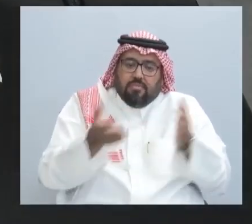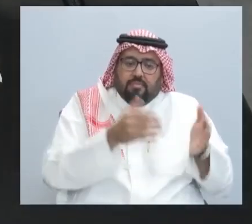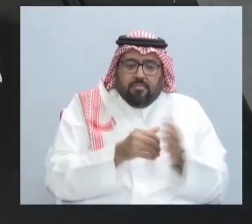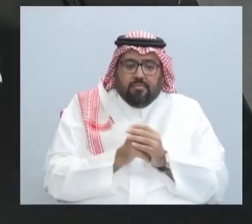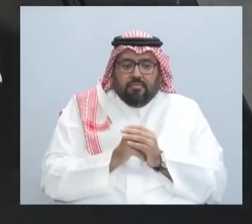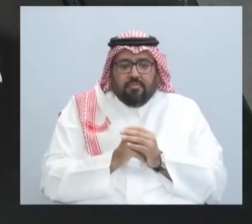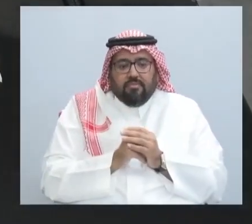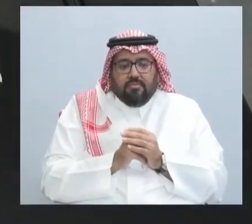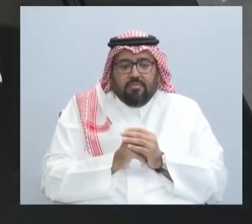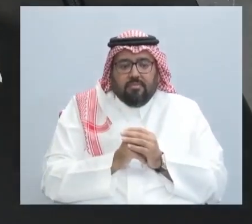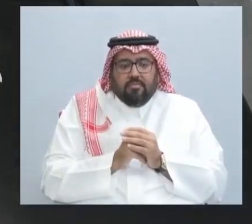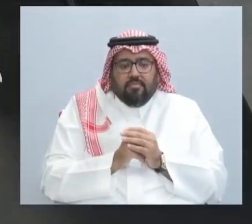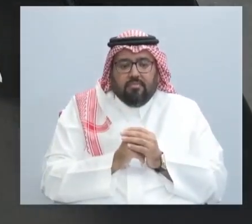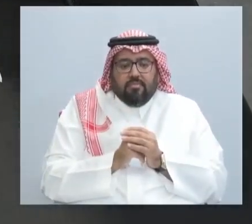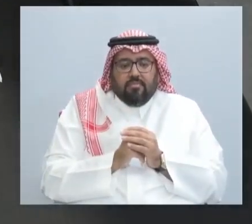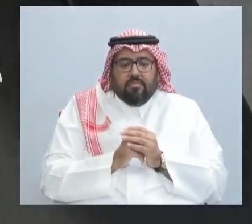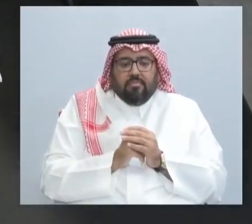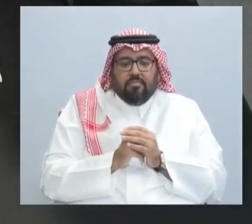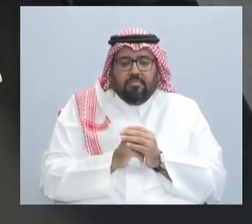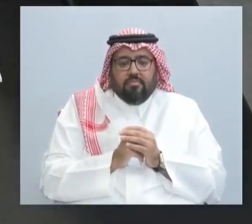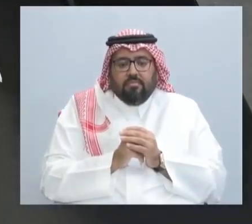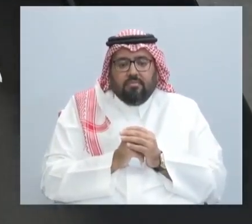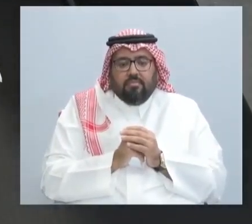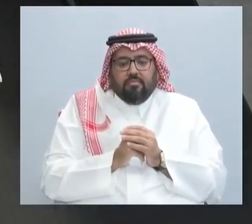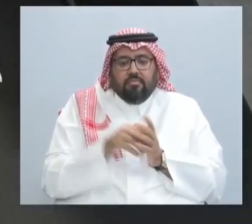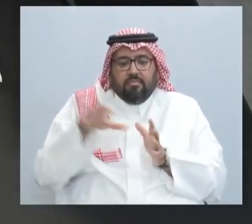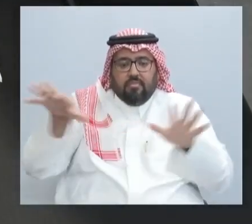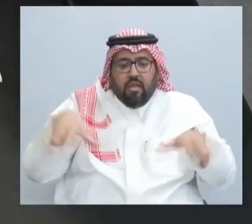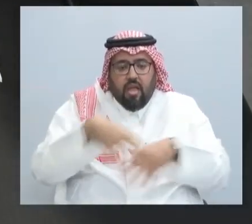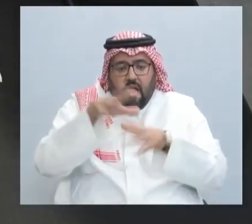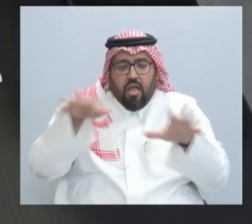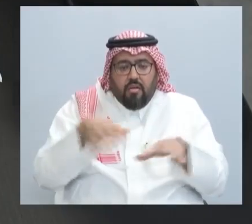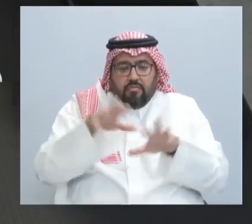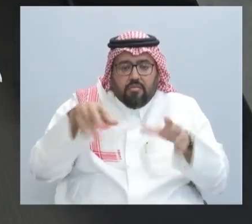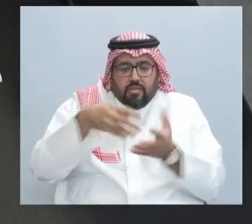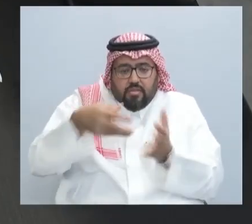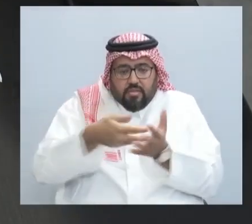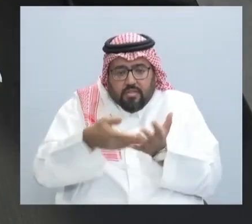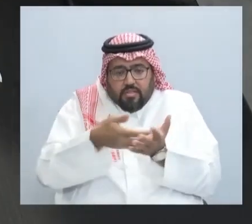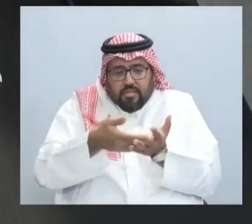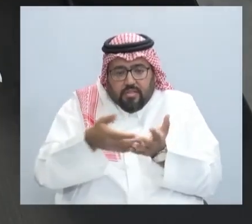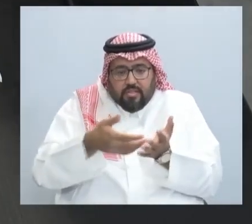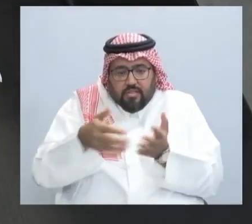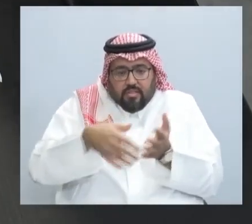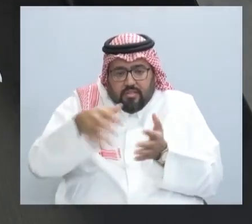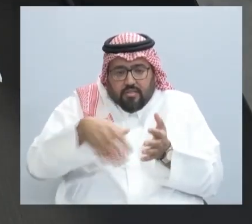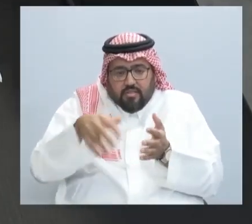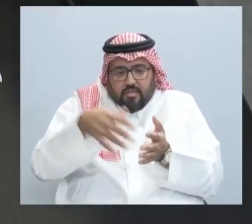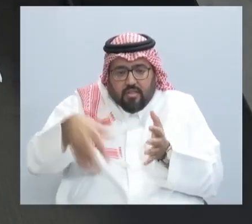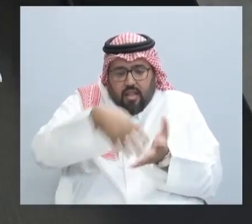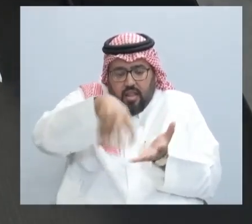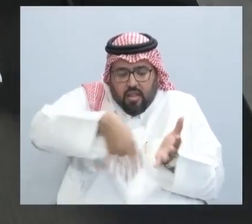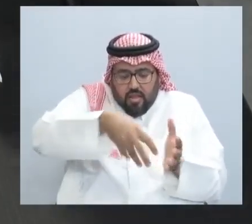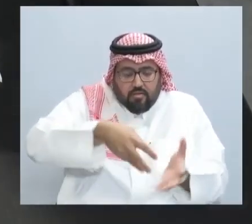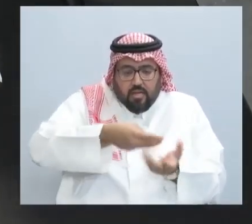التاليه في هذا النشاط لاحظ حتى بداخل الرمل نستطيع استخراج كميه